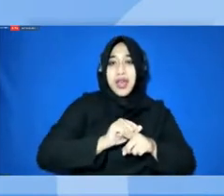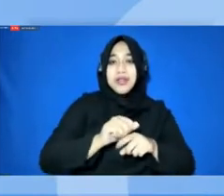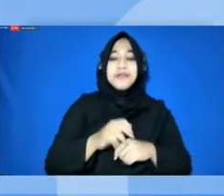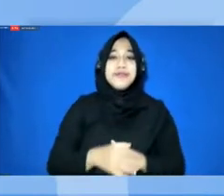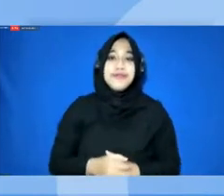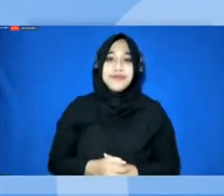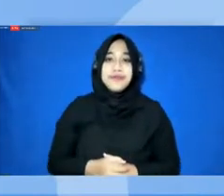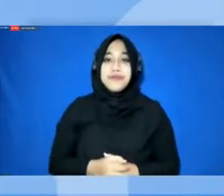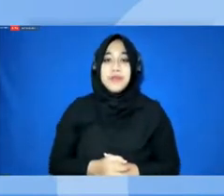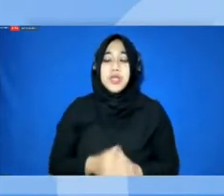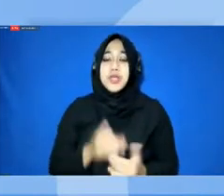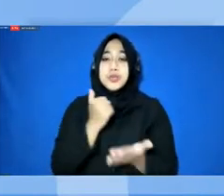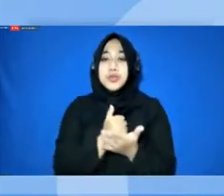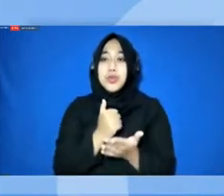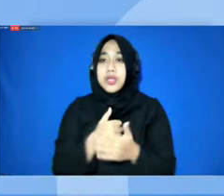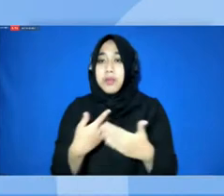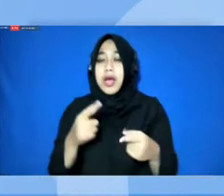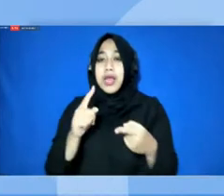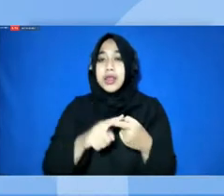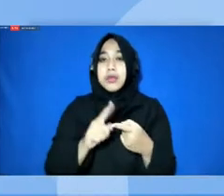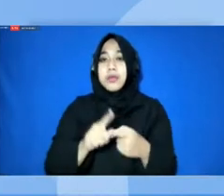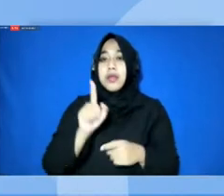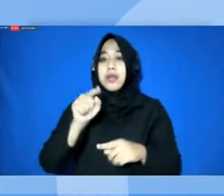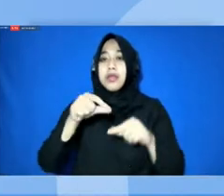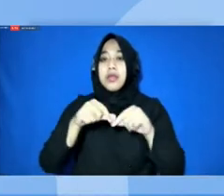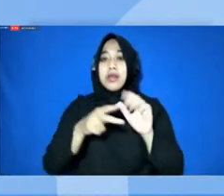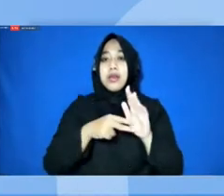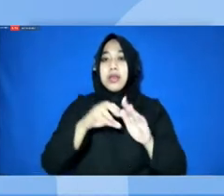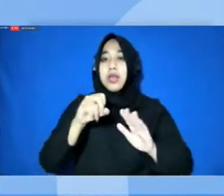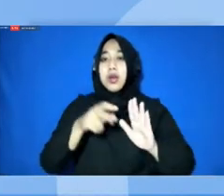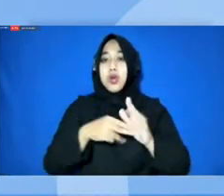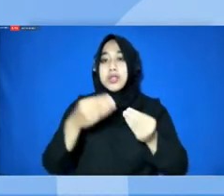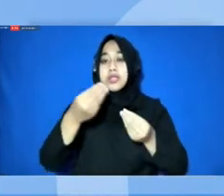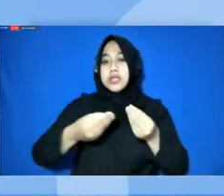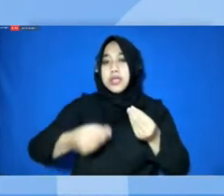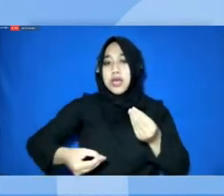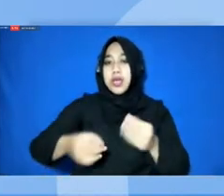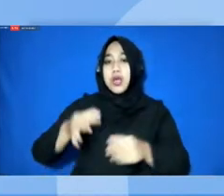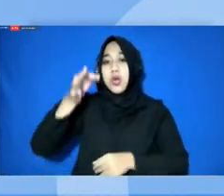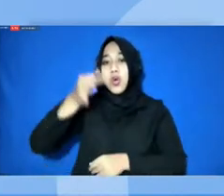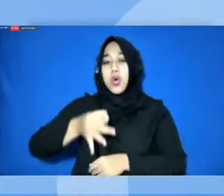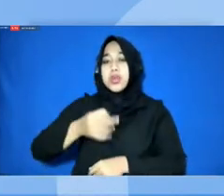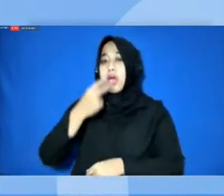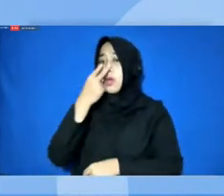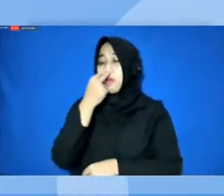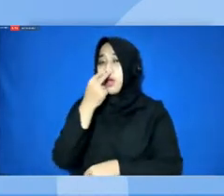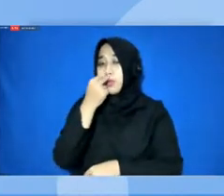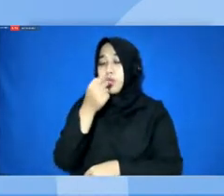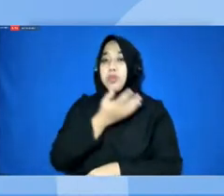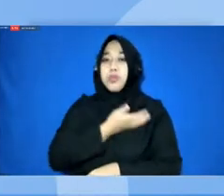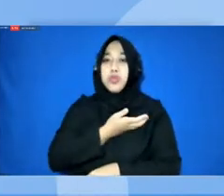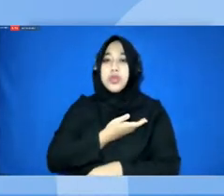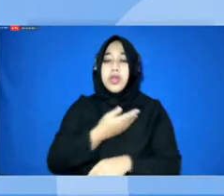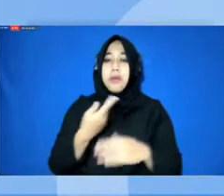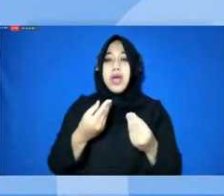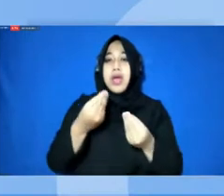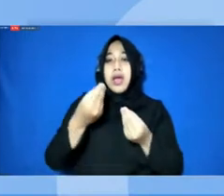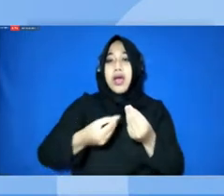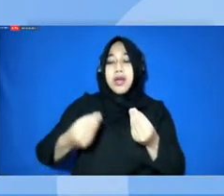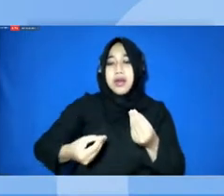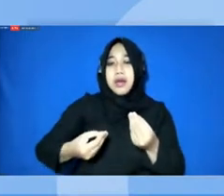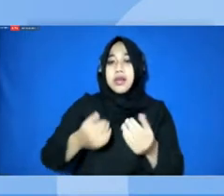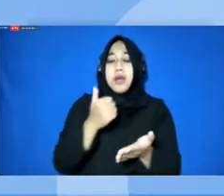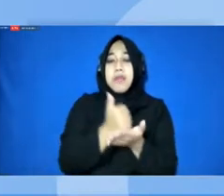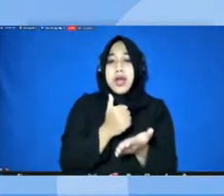yang unik sebenarnya teman-teman Lean On dengan jejaringnya dengan tim Elflus di Kota Bandung itu punya juga kader yang berasal